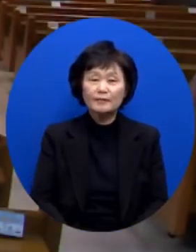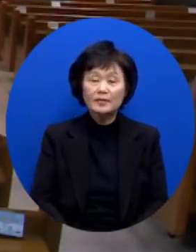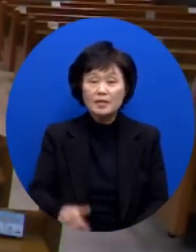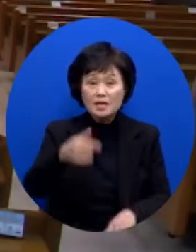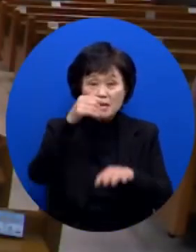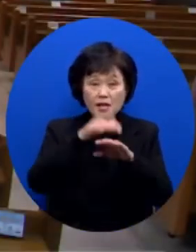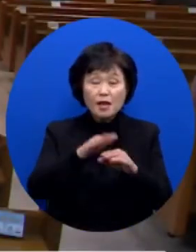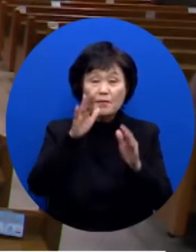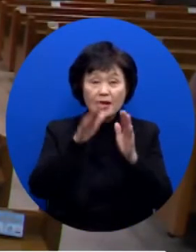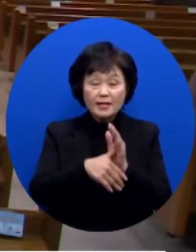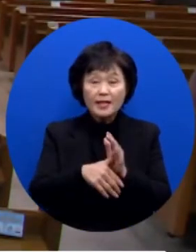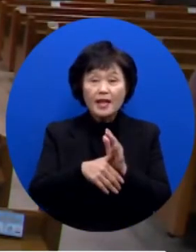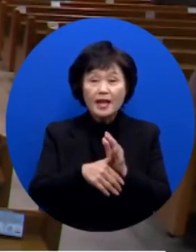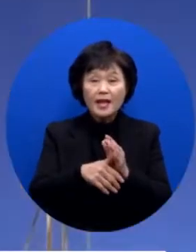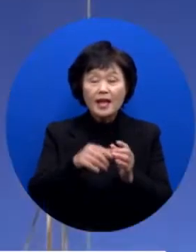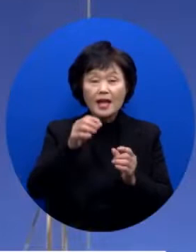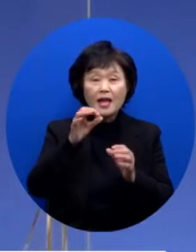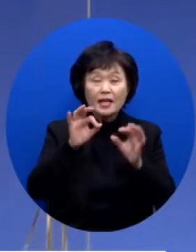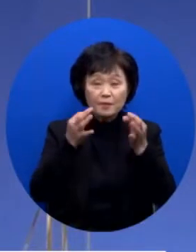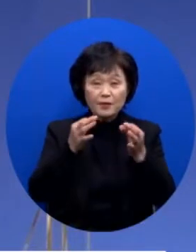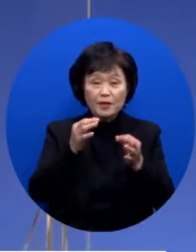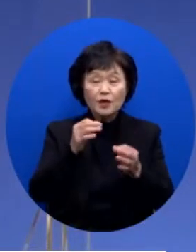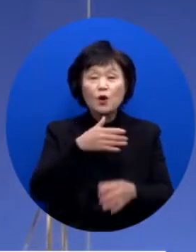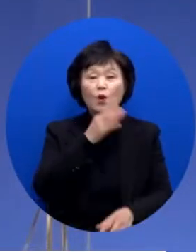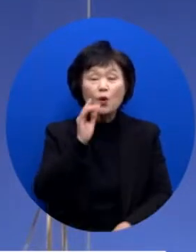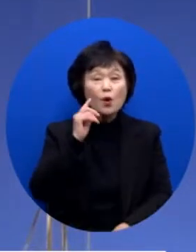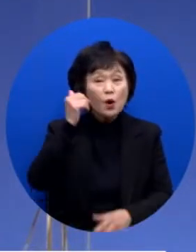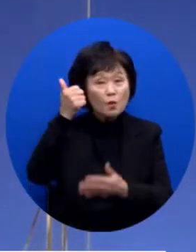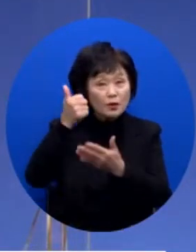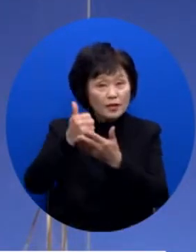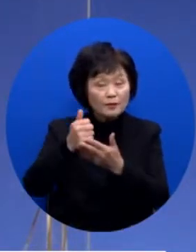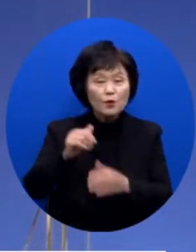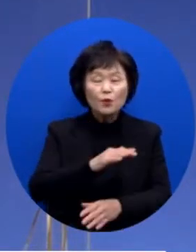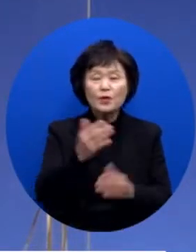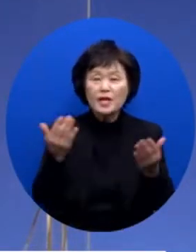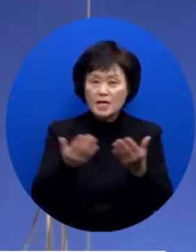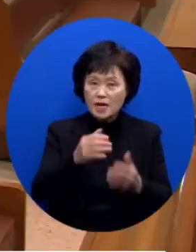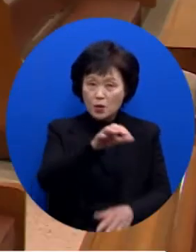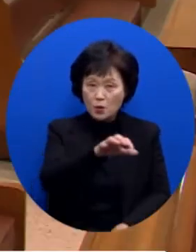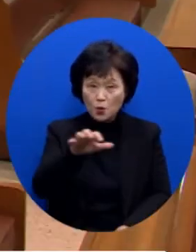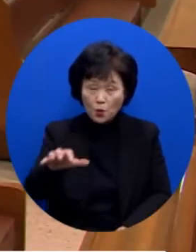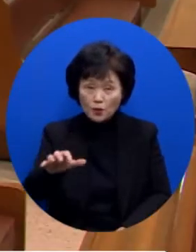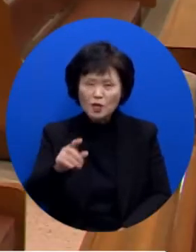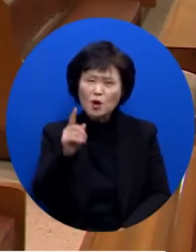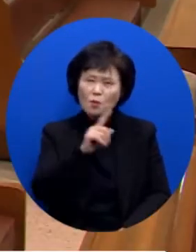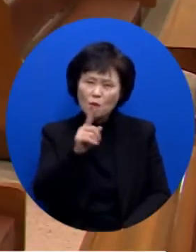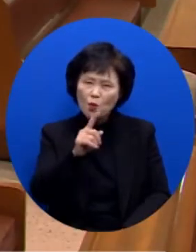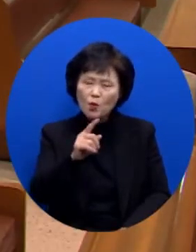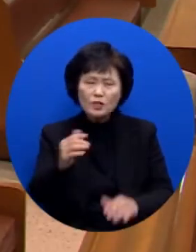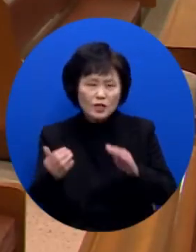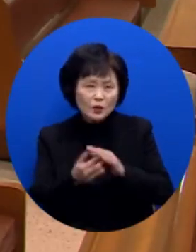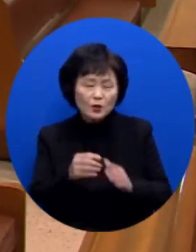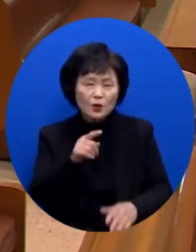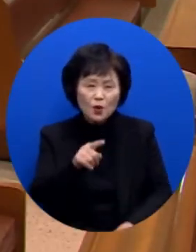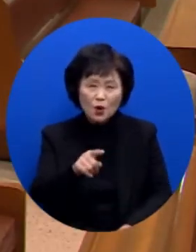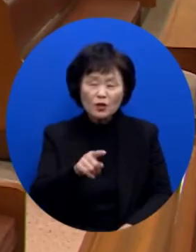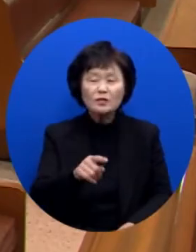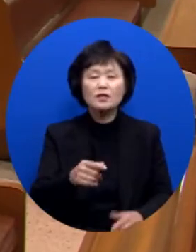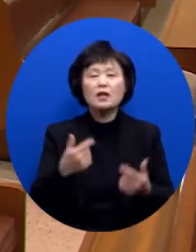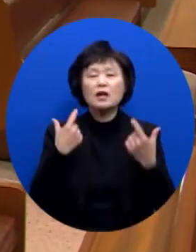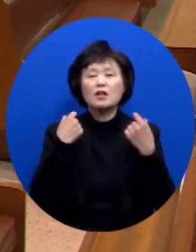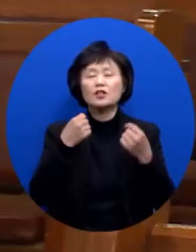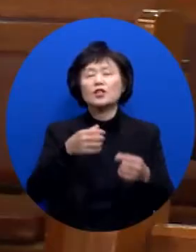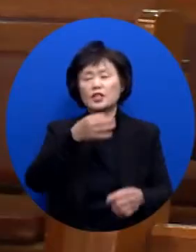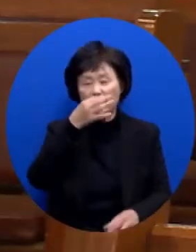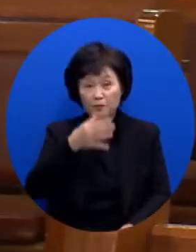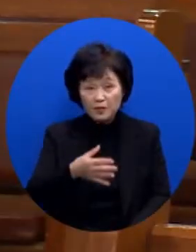앱에서 서영교 100 김경원 원로목사는 우리의 사역 현장에서 무엇인가 를 구현하는 것은 여전히 힘든 일이라 며